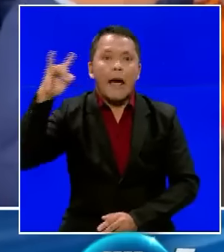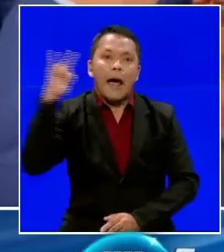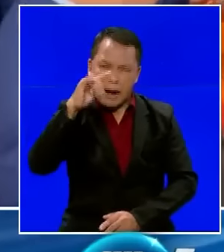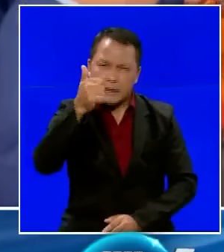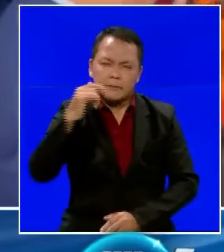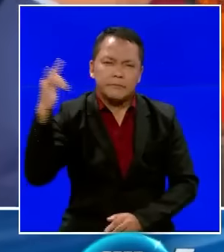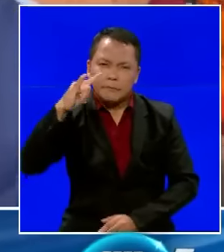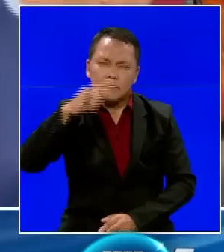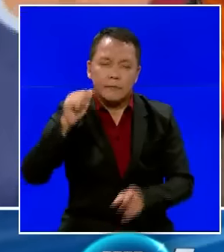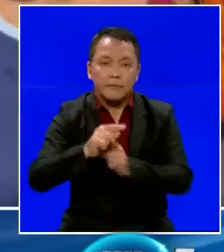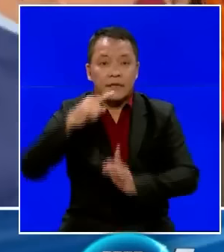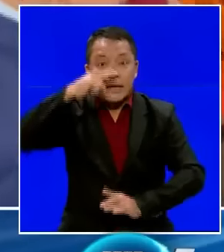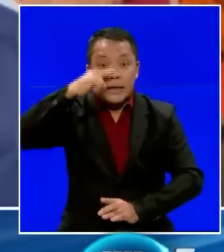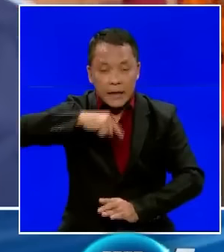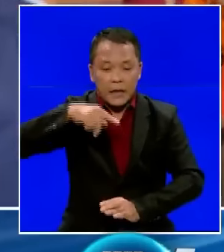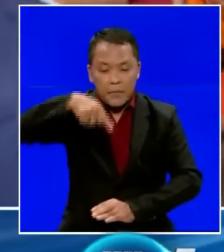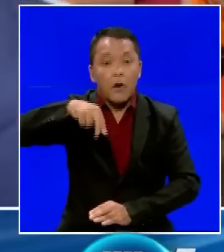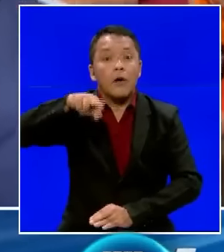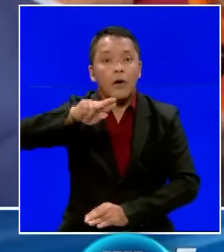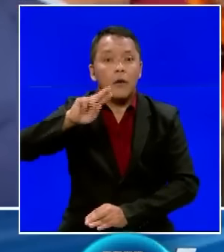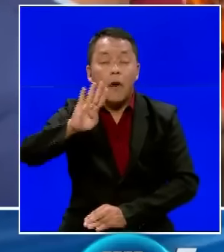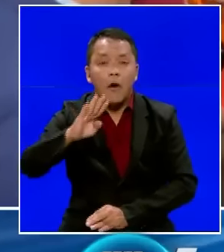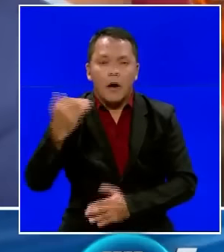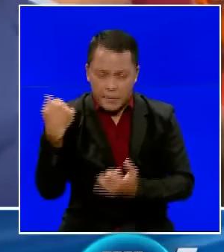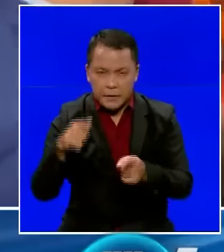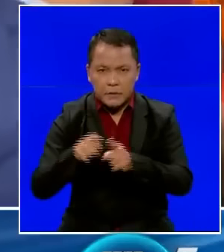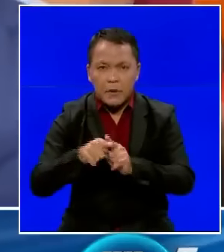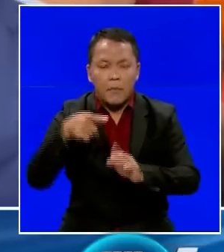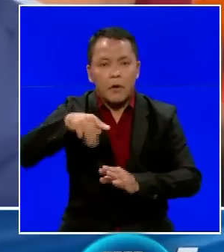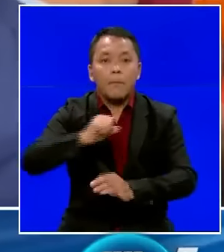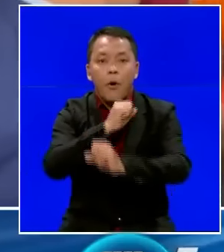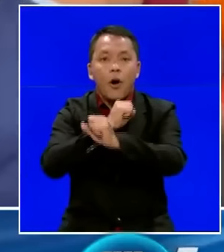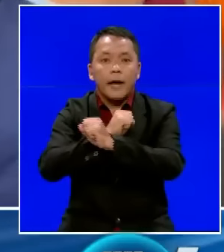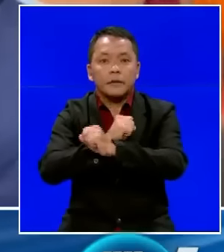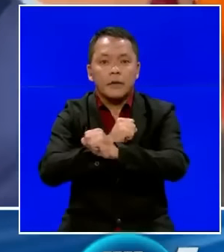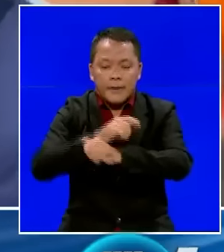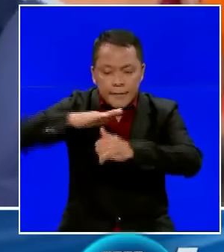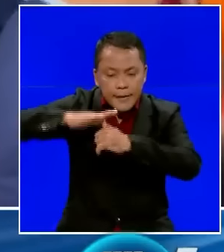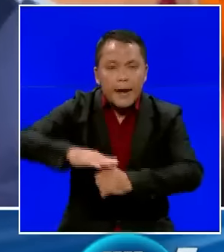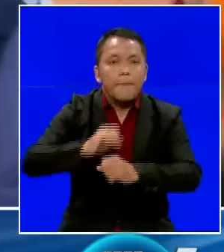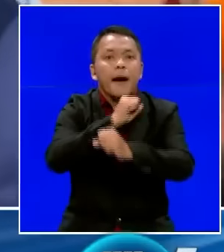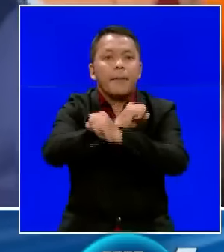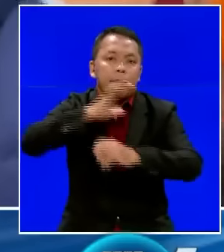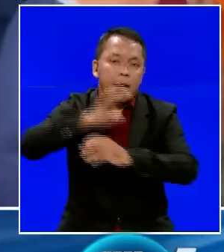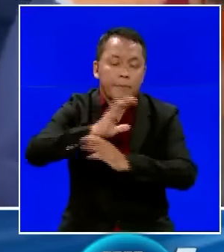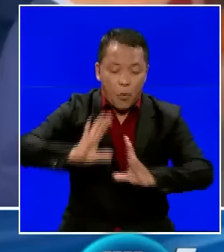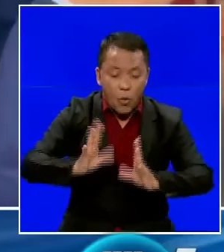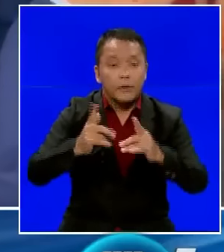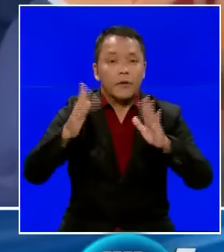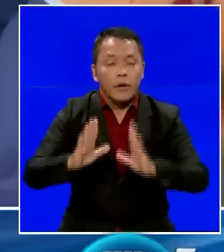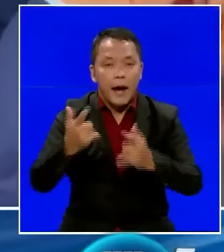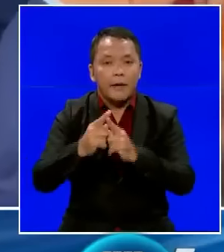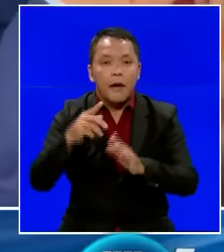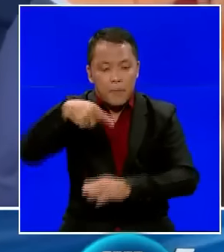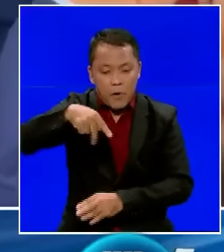ไหมเพราะว่าบ้านเรามีพรบตัวหนึ่งเพิ่งออกมาไม่นานก็คือพรบป้องกันการทรมานและบังคับบุคคลสูญหายทีนี้เนี่ยตั